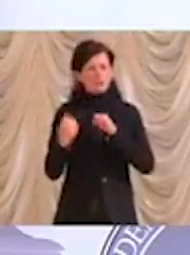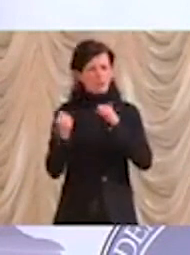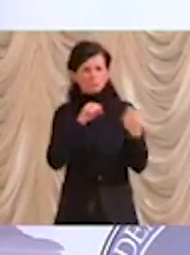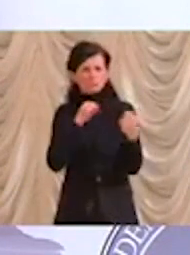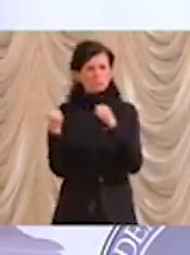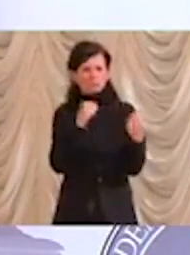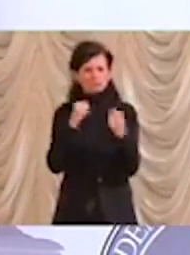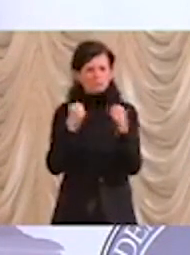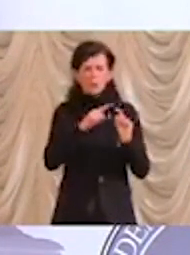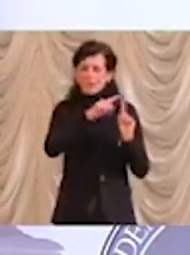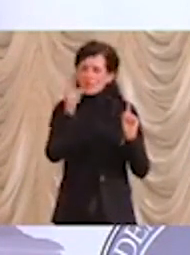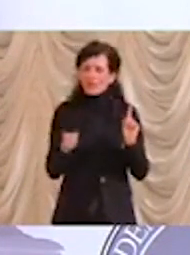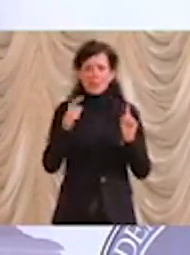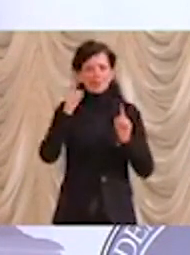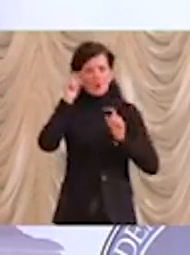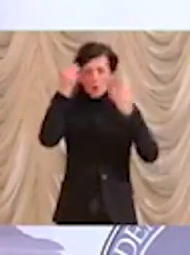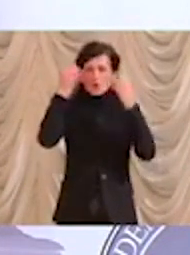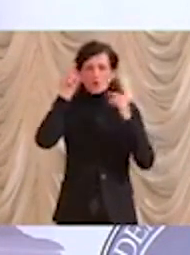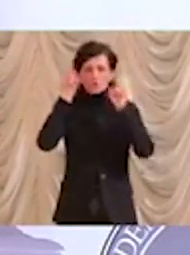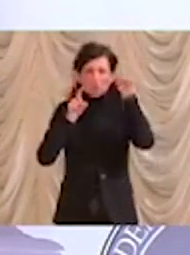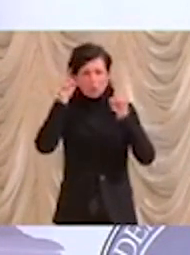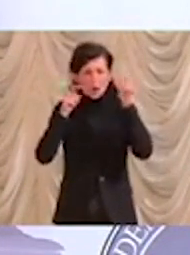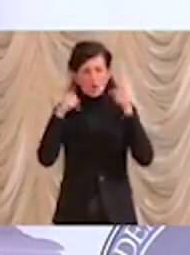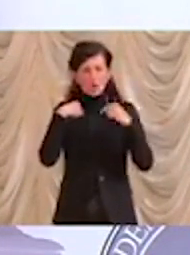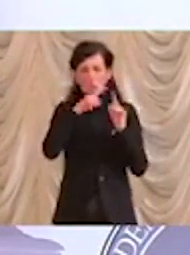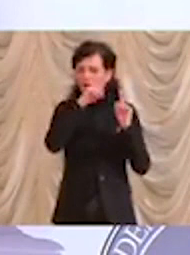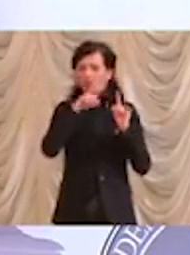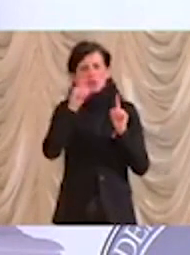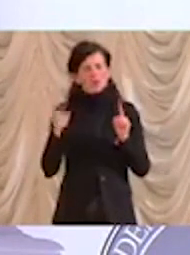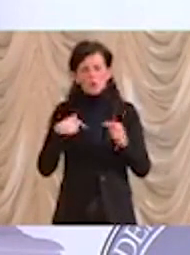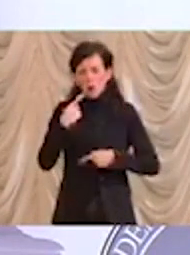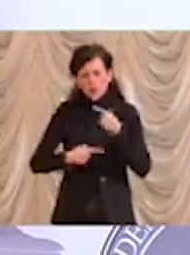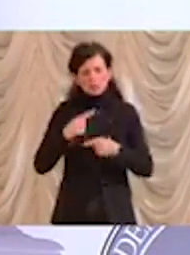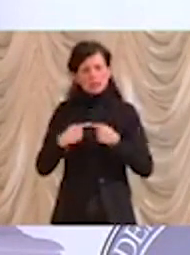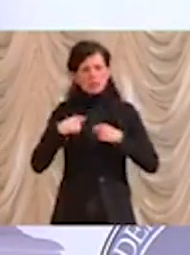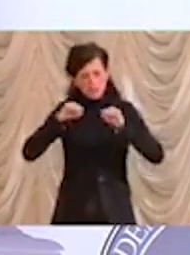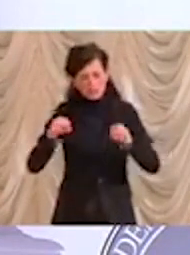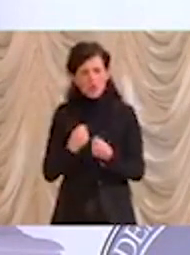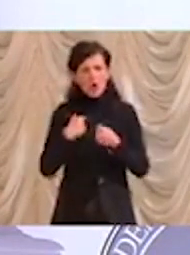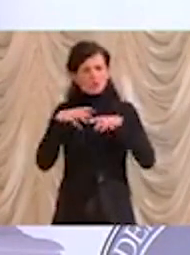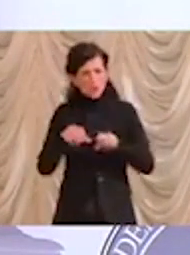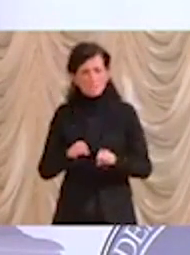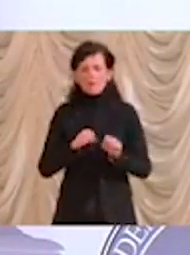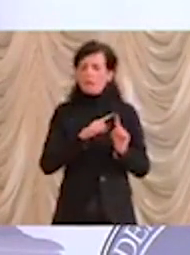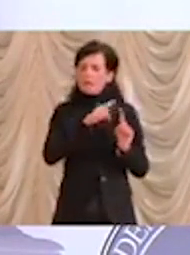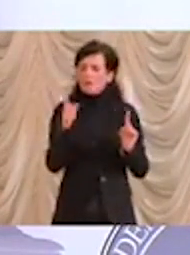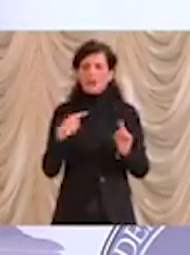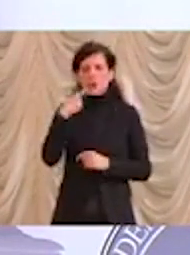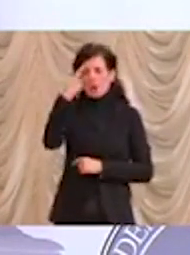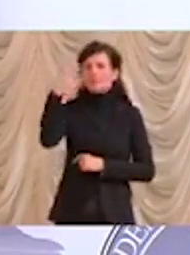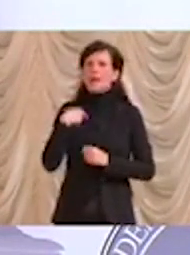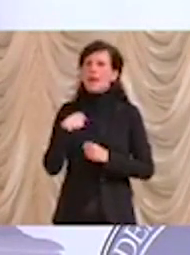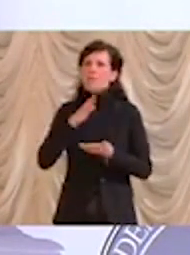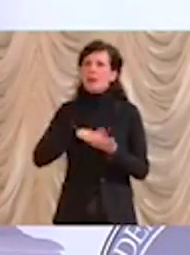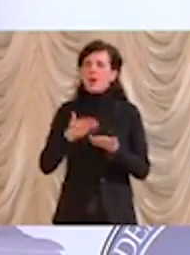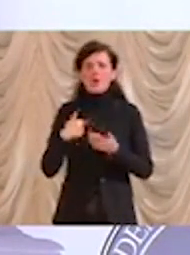Je me battrai jusqu'au bout, jusqu'à ma dernière goutte de sueur et d'énergie pour une réponse européenne forte, rigoureuse